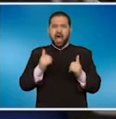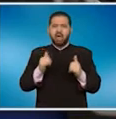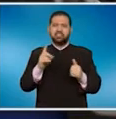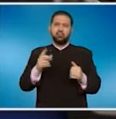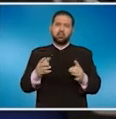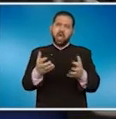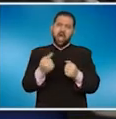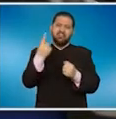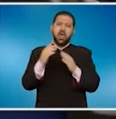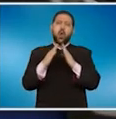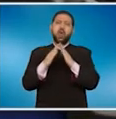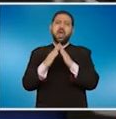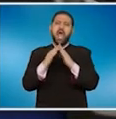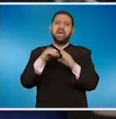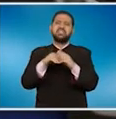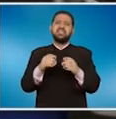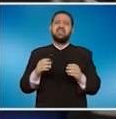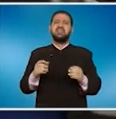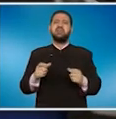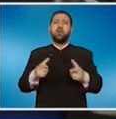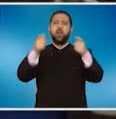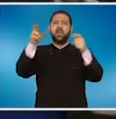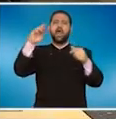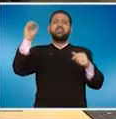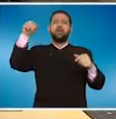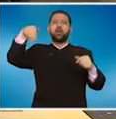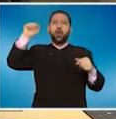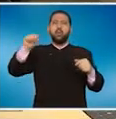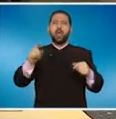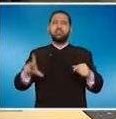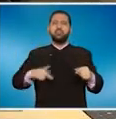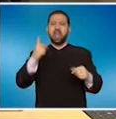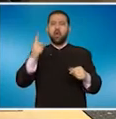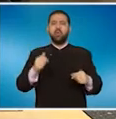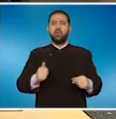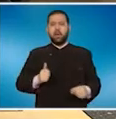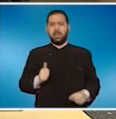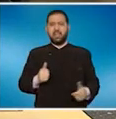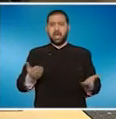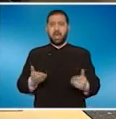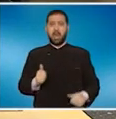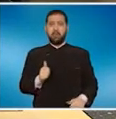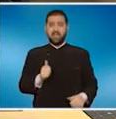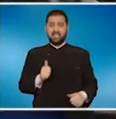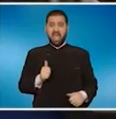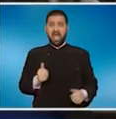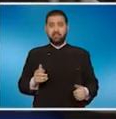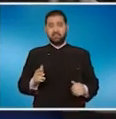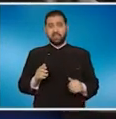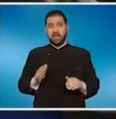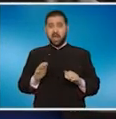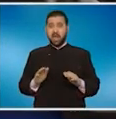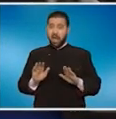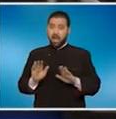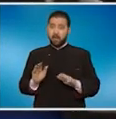practic a luat o gazdă în Roma și avea un militar care îl păzea permanent ca să nu plece din Roma, ca să aștepta judecata în fața cezarului, care putea să